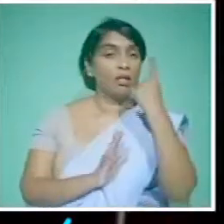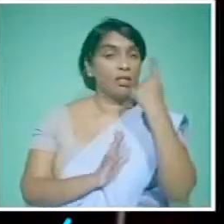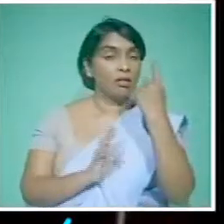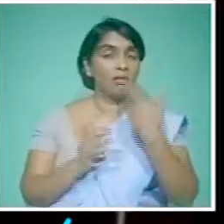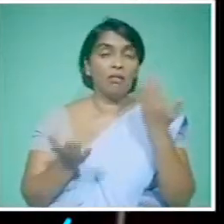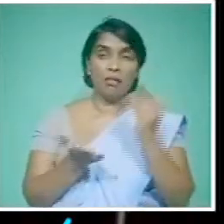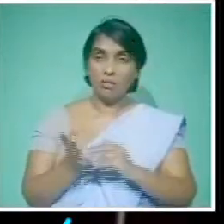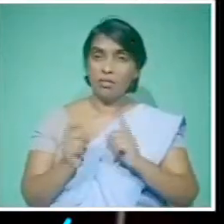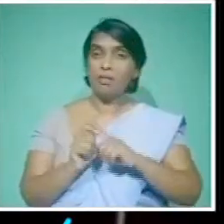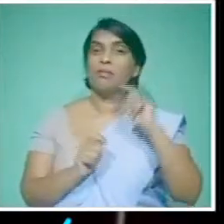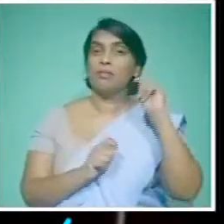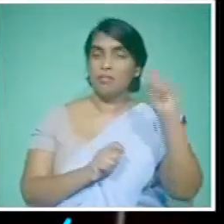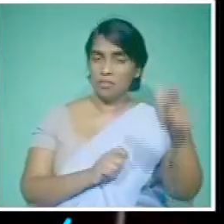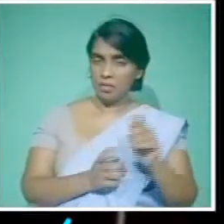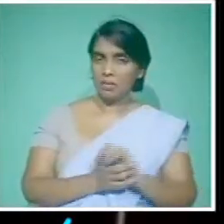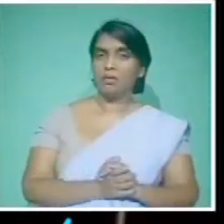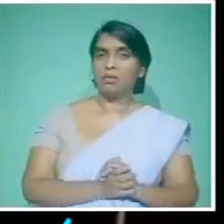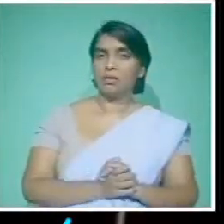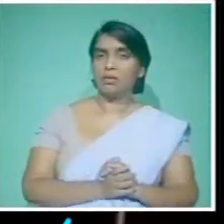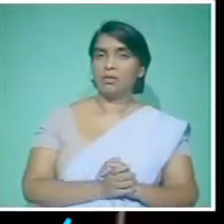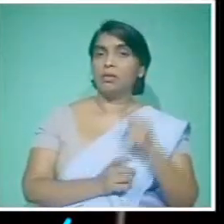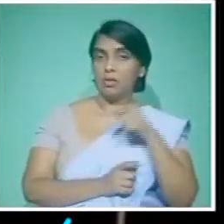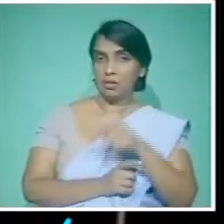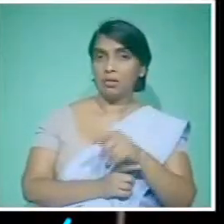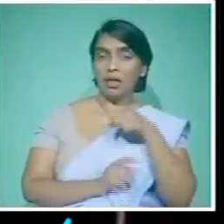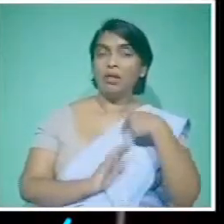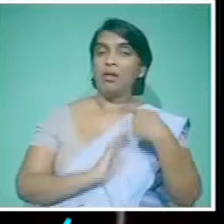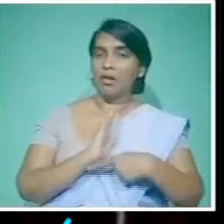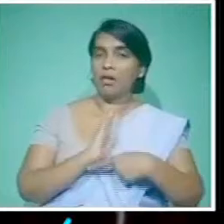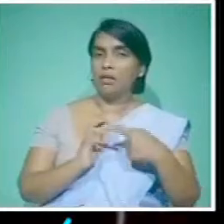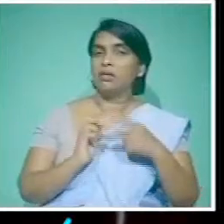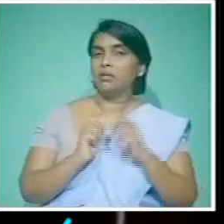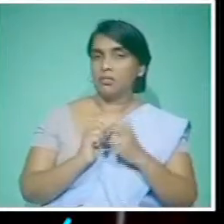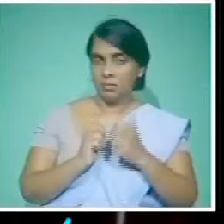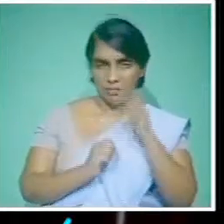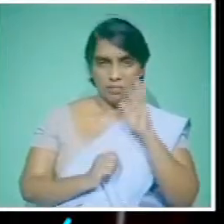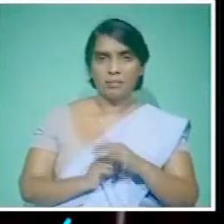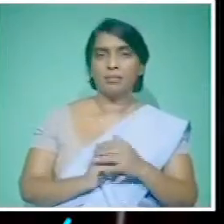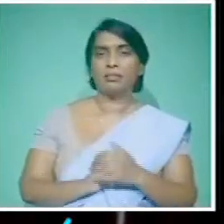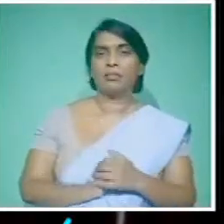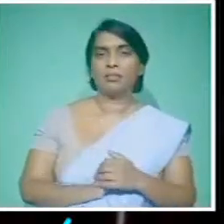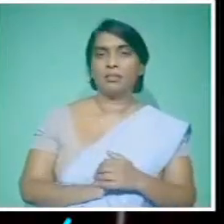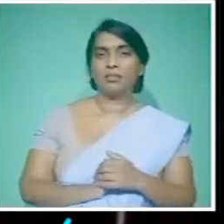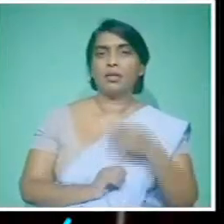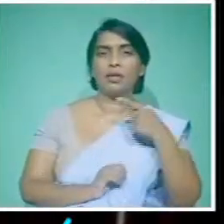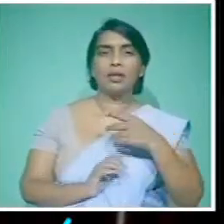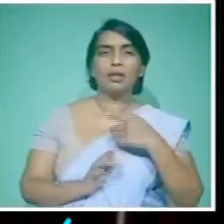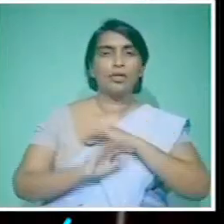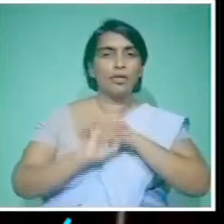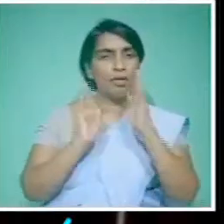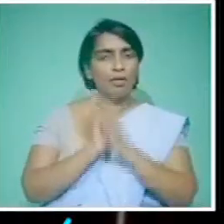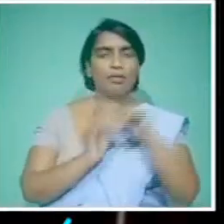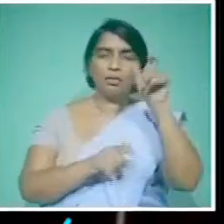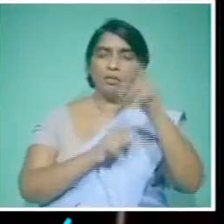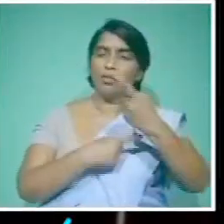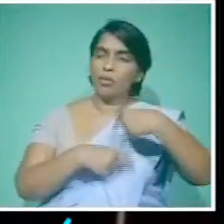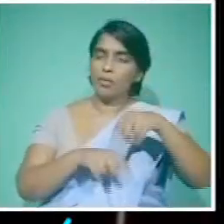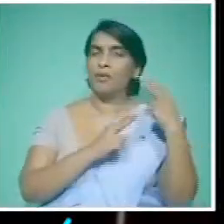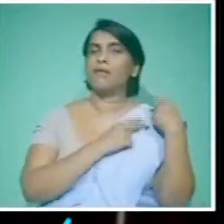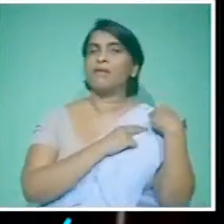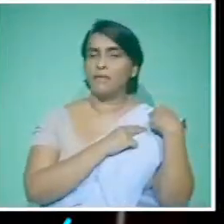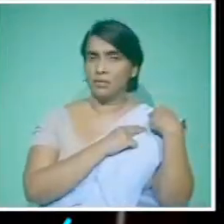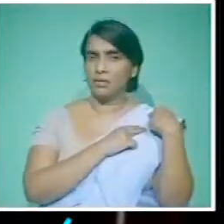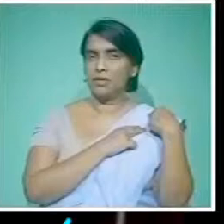ගෙවිය යුතුයි ඒ ණය. ඒක තමයි අද ලංකාවට වෙලා තියෙන්නේ. මේ සෑම කෙනෙක්ම වගකිවිය යුතුයි